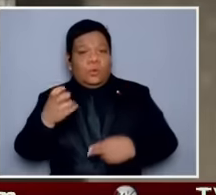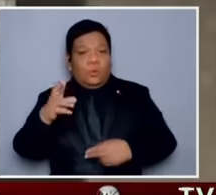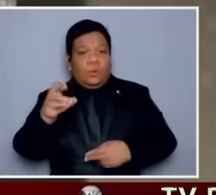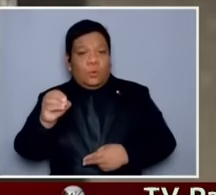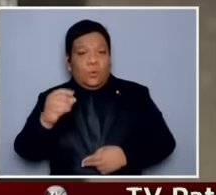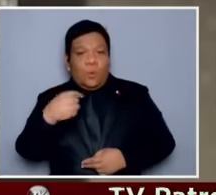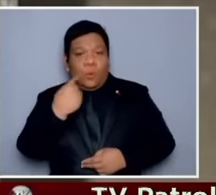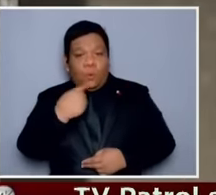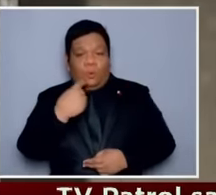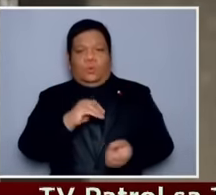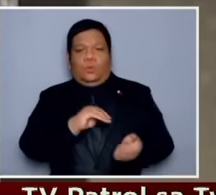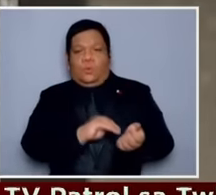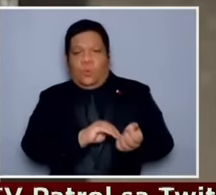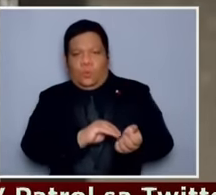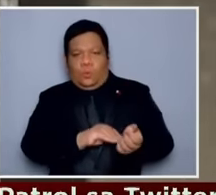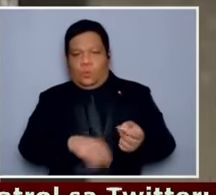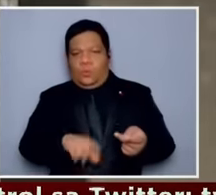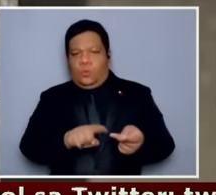nurses.